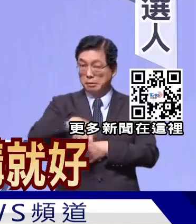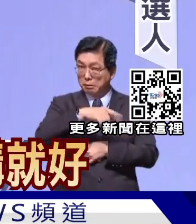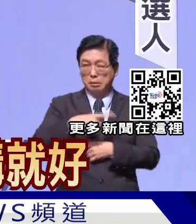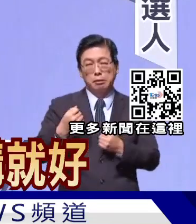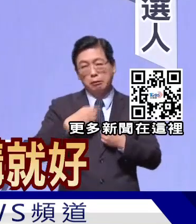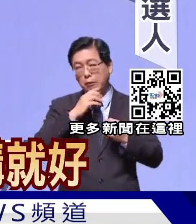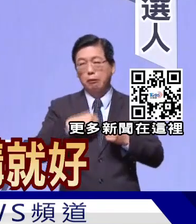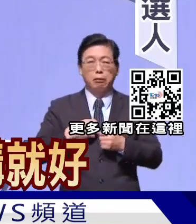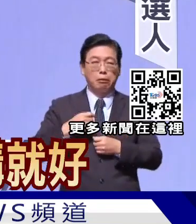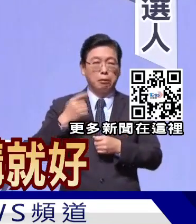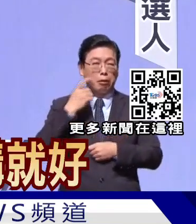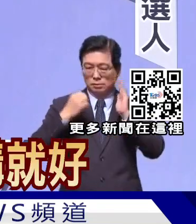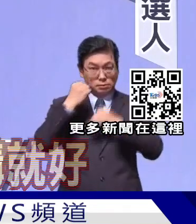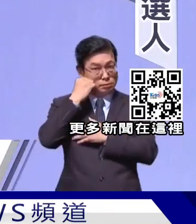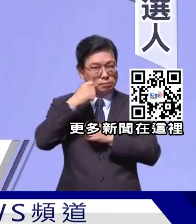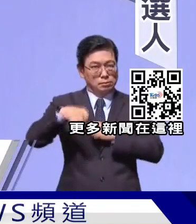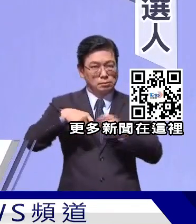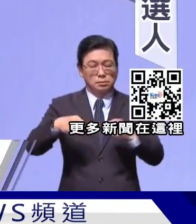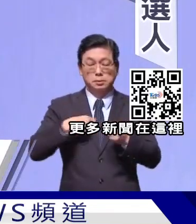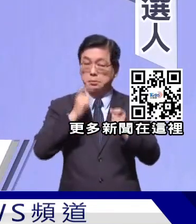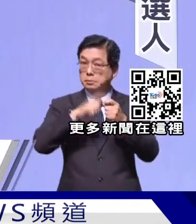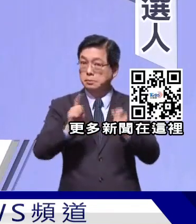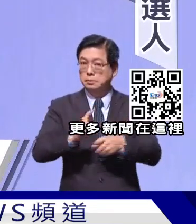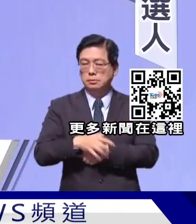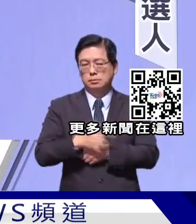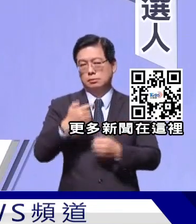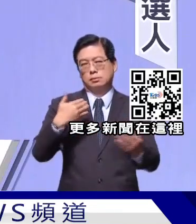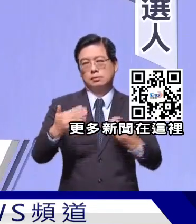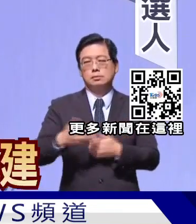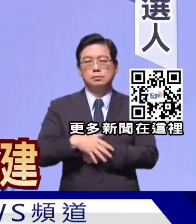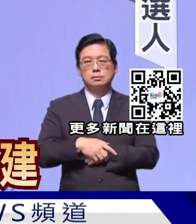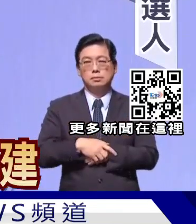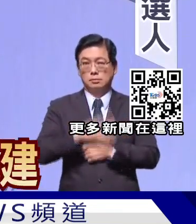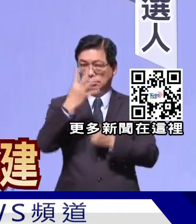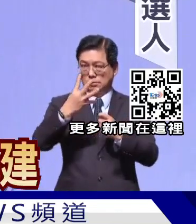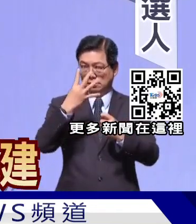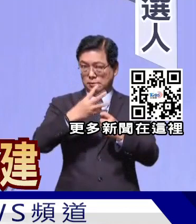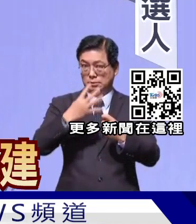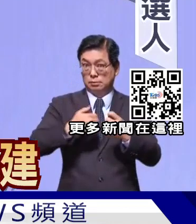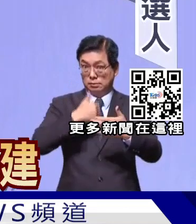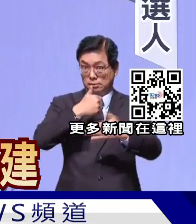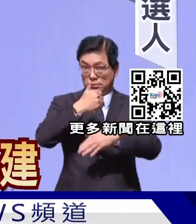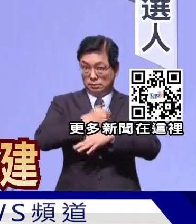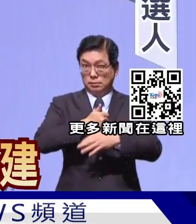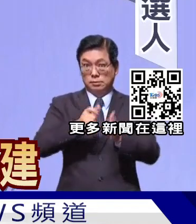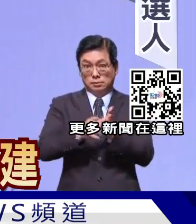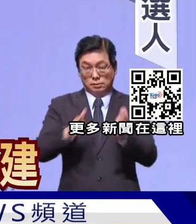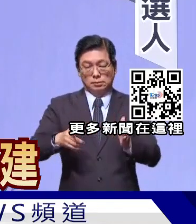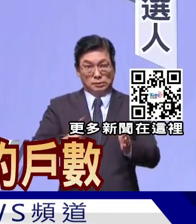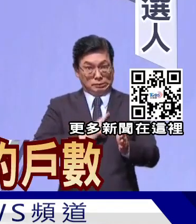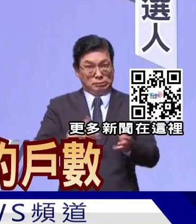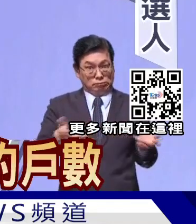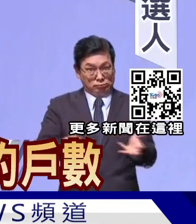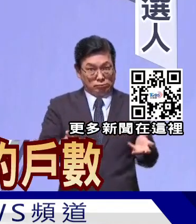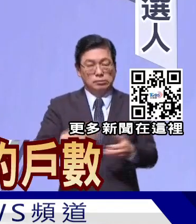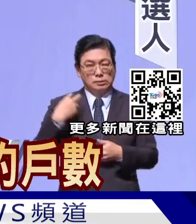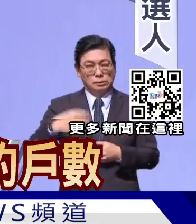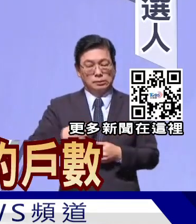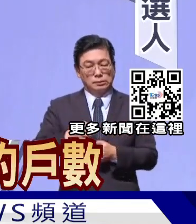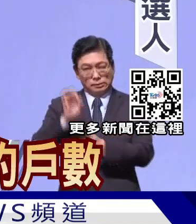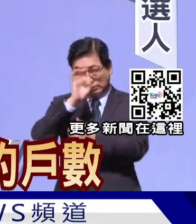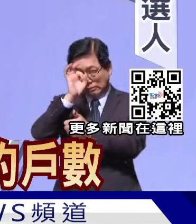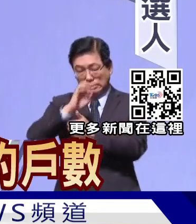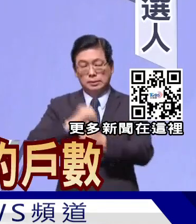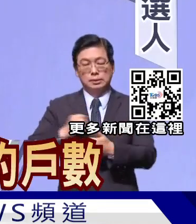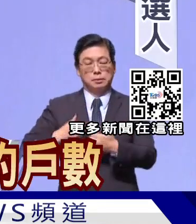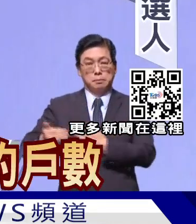画画饼，公公也得好了。我的目标很明确，4年之内 除了直接新建，也会积极扩充